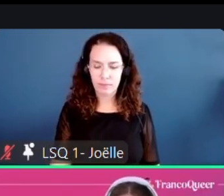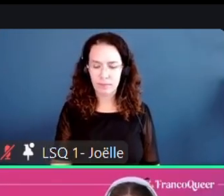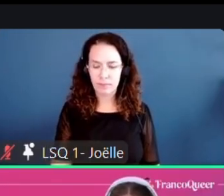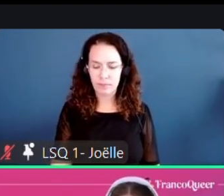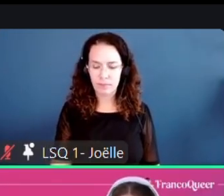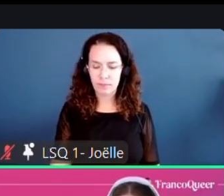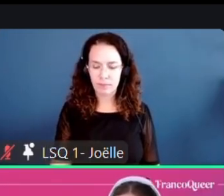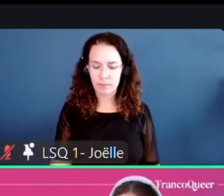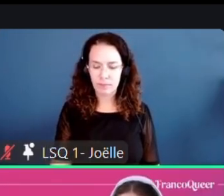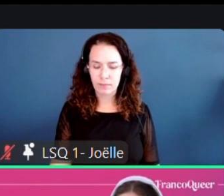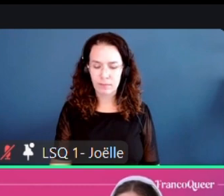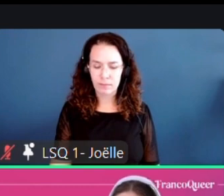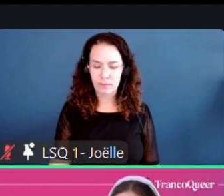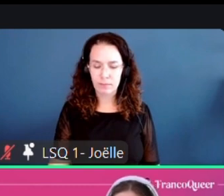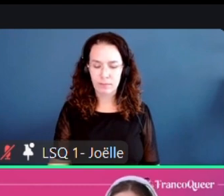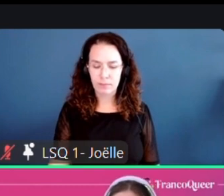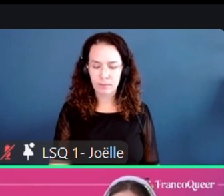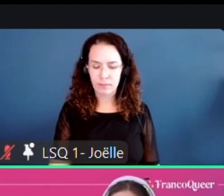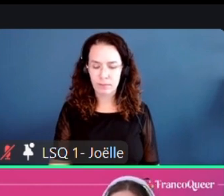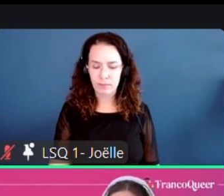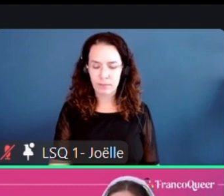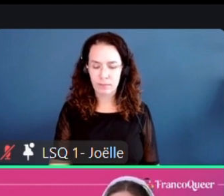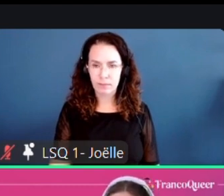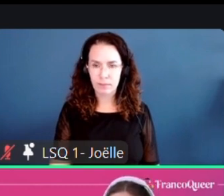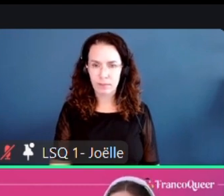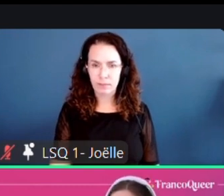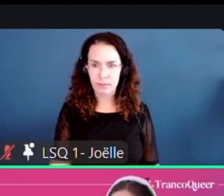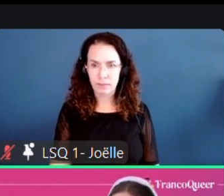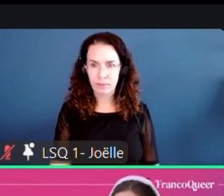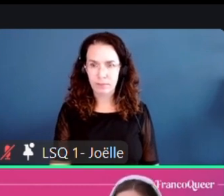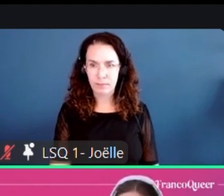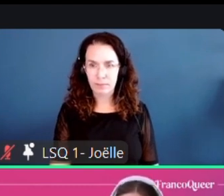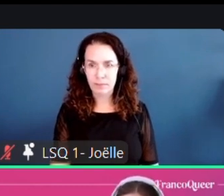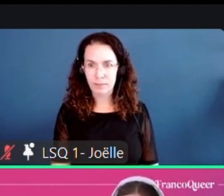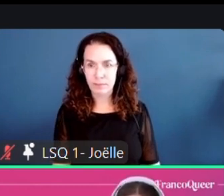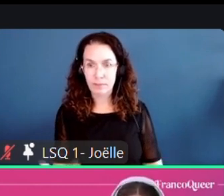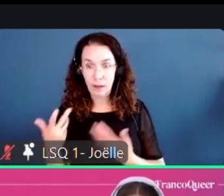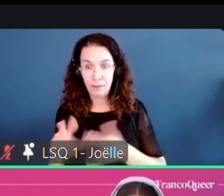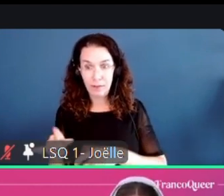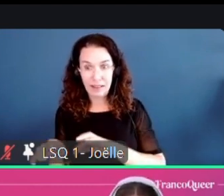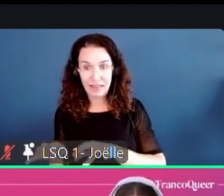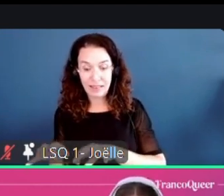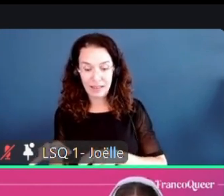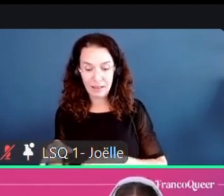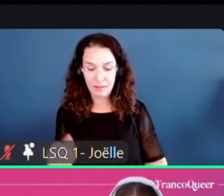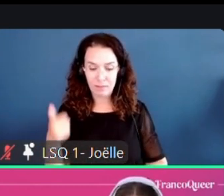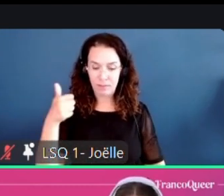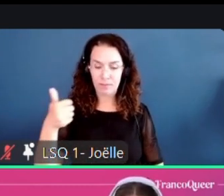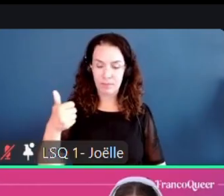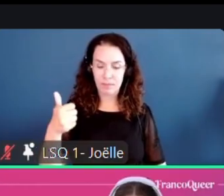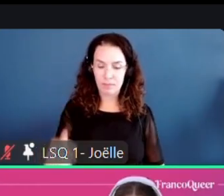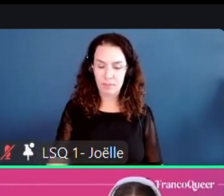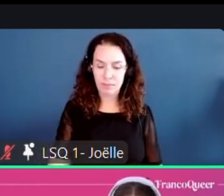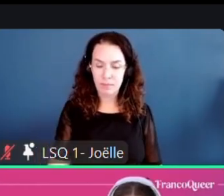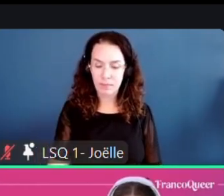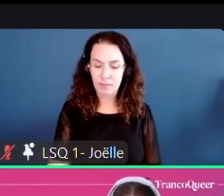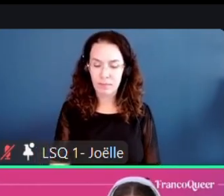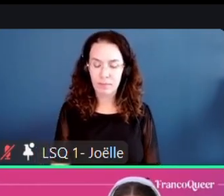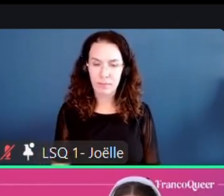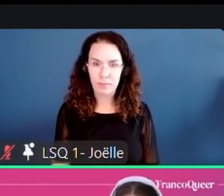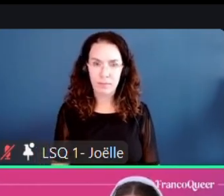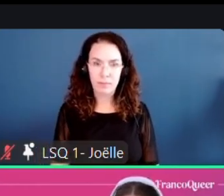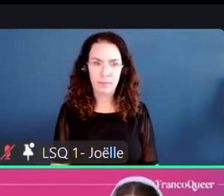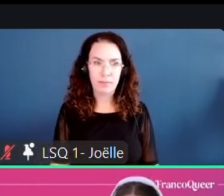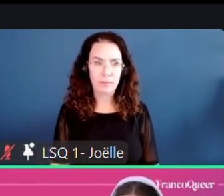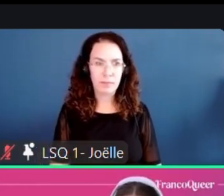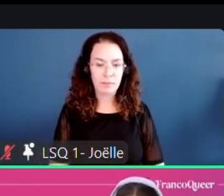Quelques secondes. S'il y a quelques personnes qui vont me donner des pouces quand vous aurez votre réponse, là, quand elle sera écrite et prête à envoyer, comme ça, je saurai quand